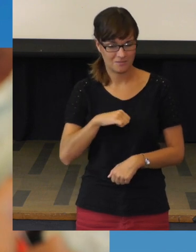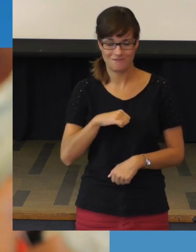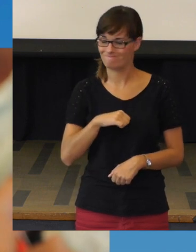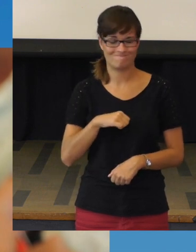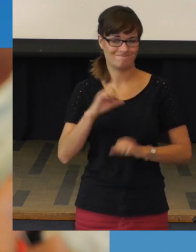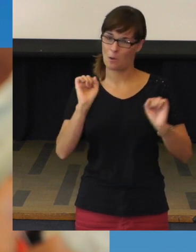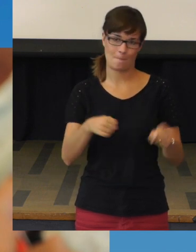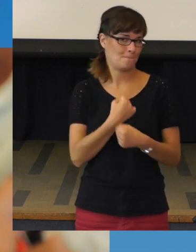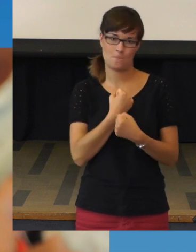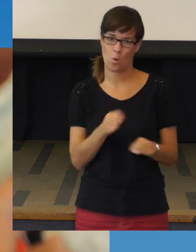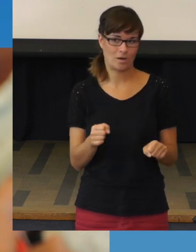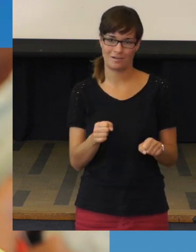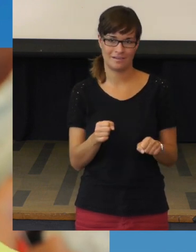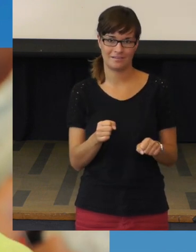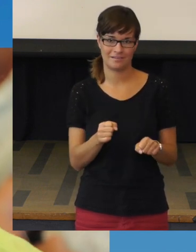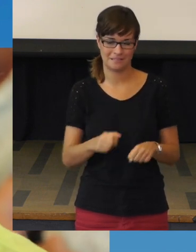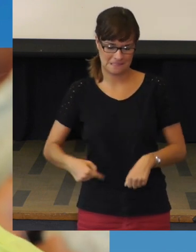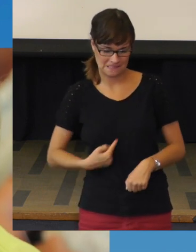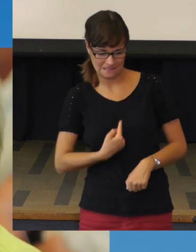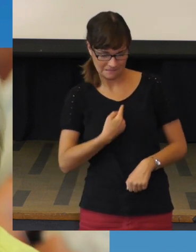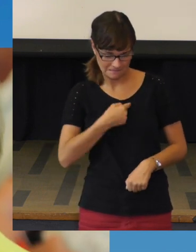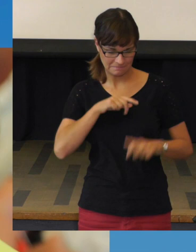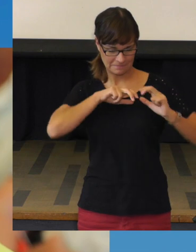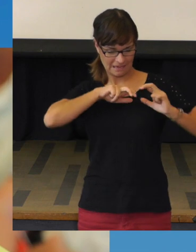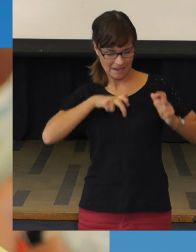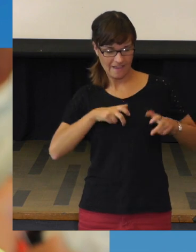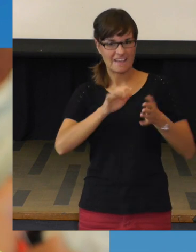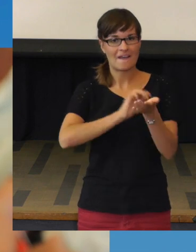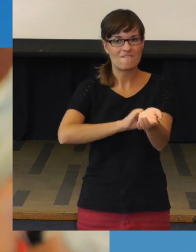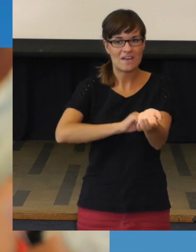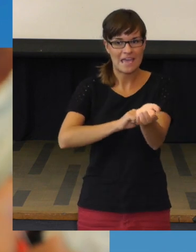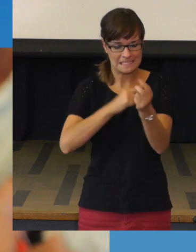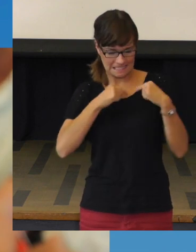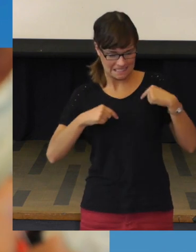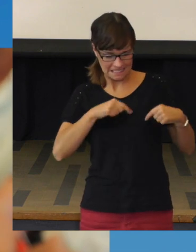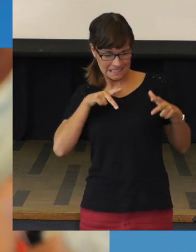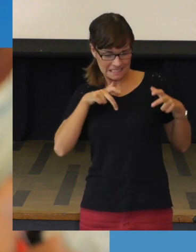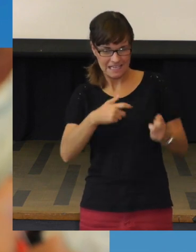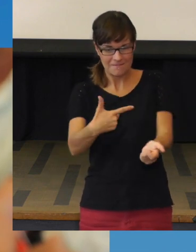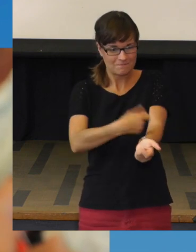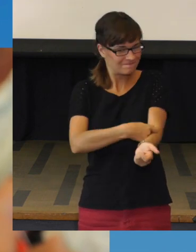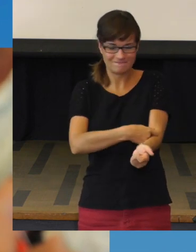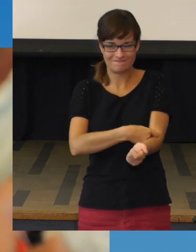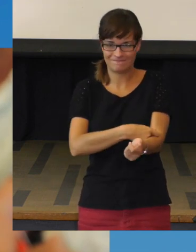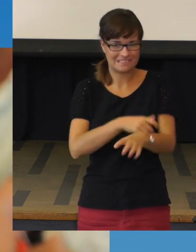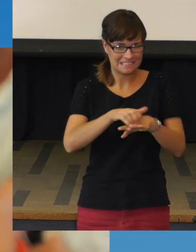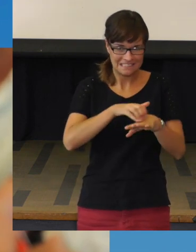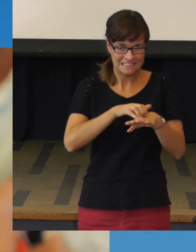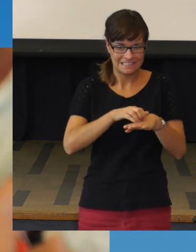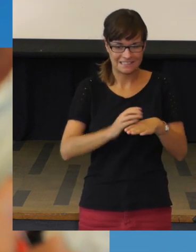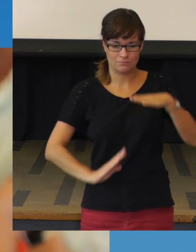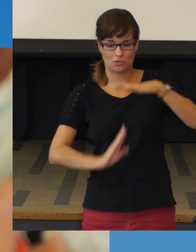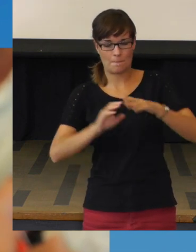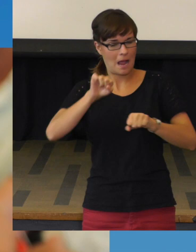oder sagen wir die Herzkranzgefäße zu erreichen. Und da wurde mir von Herrn Dr. Wicke vorgeschlagen, wir möchten doch